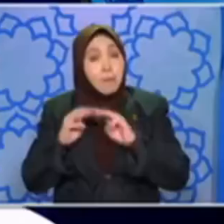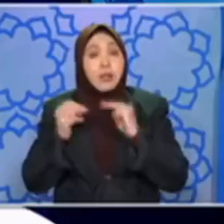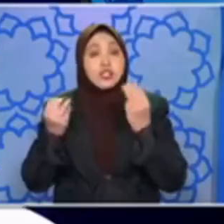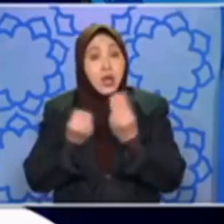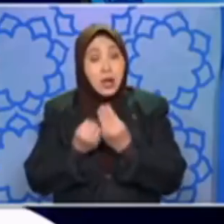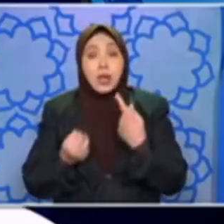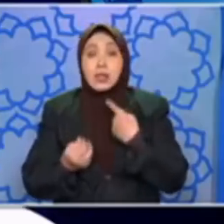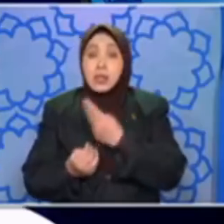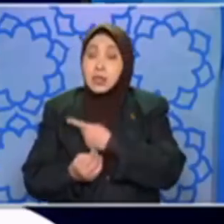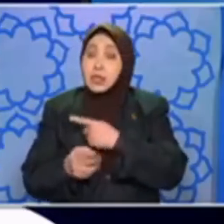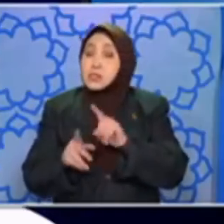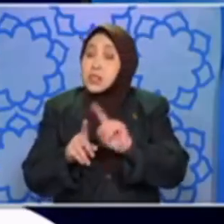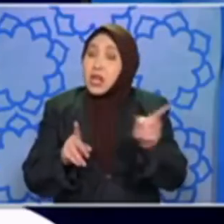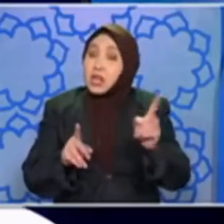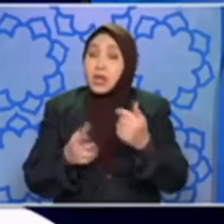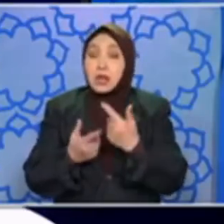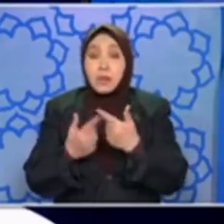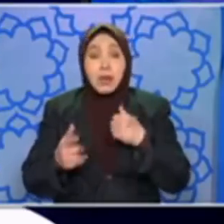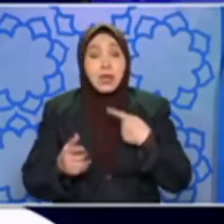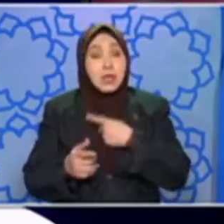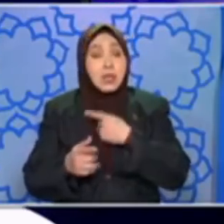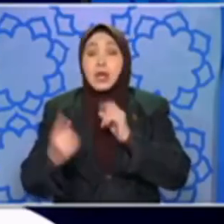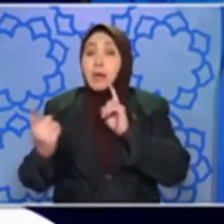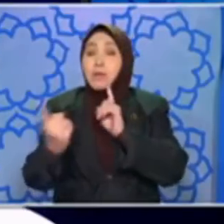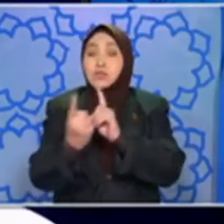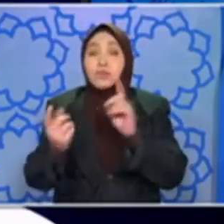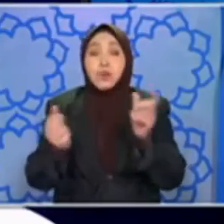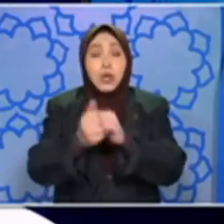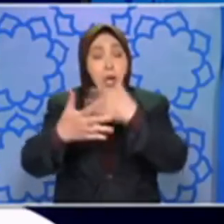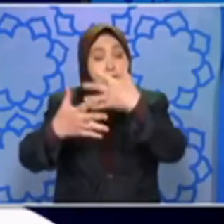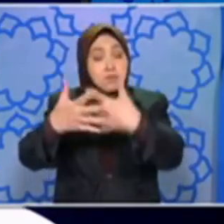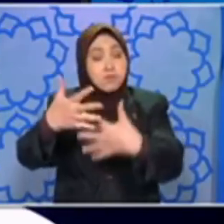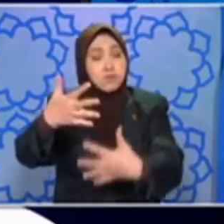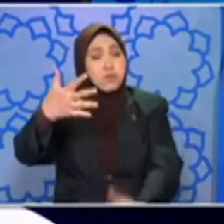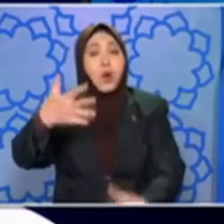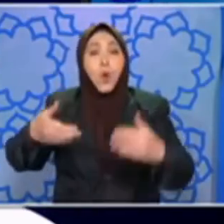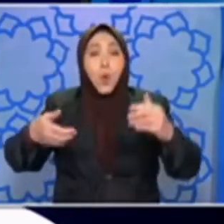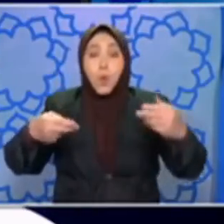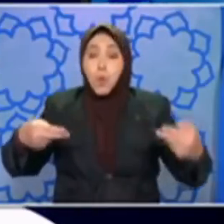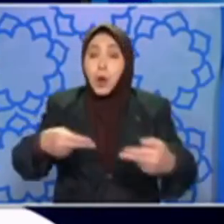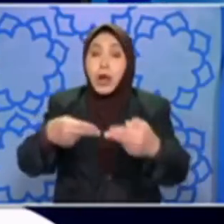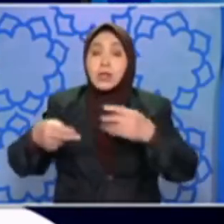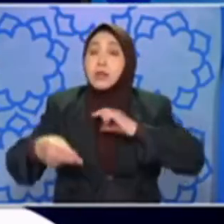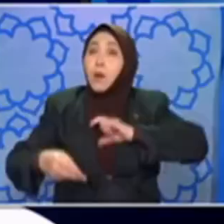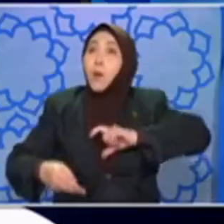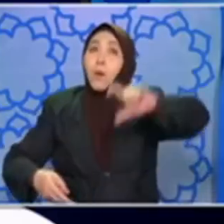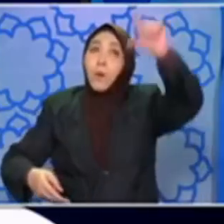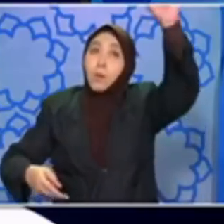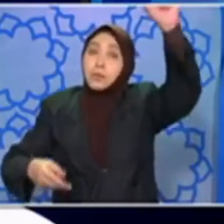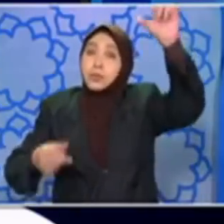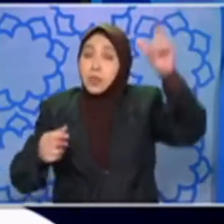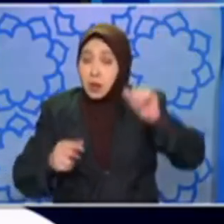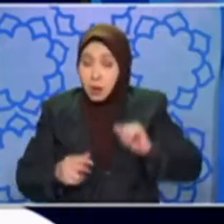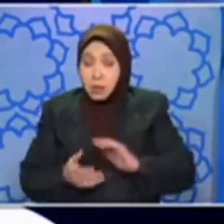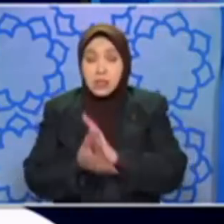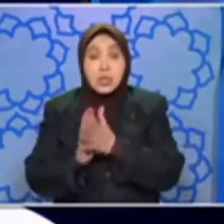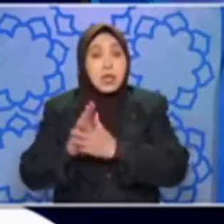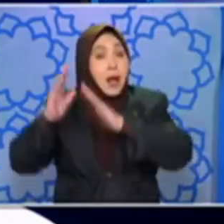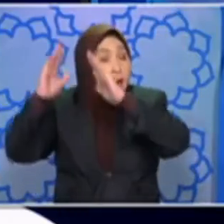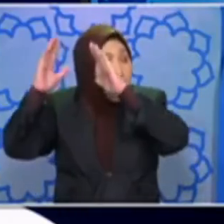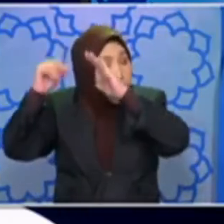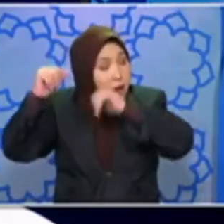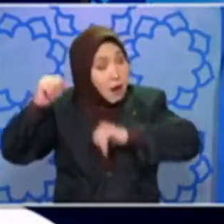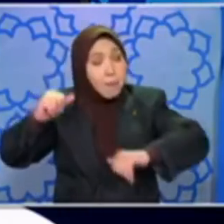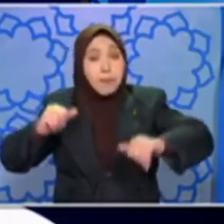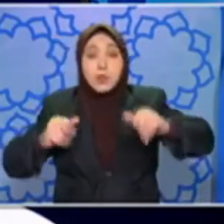kita selain daripada nanti kita akan bertemu dengan senarai hubungan kita dengan Allah Subhanahu Wa Taala agar pertolongan Allah